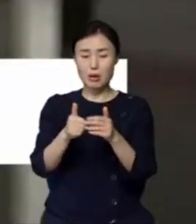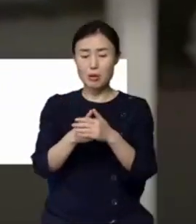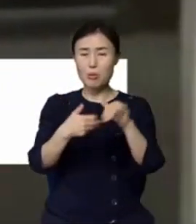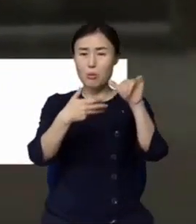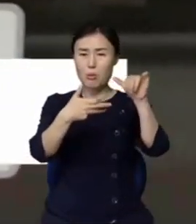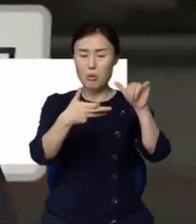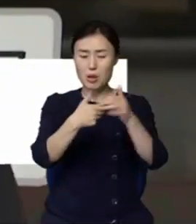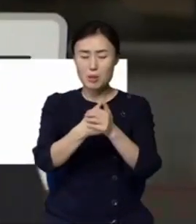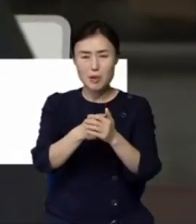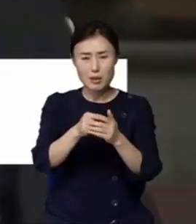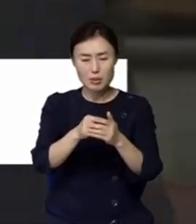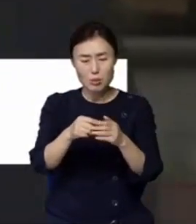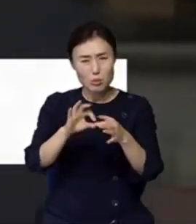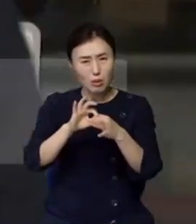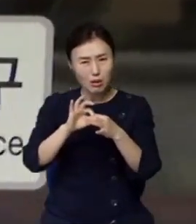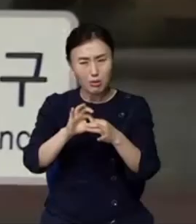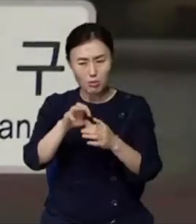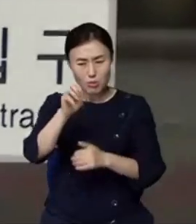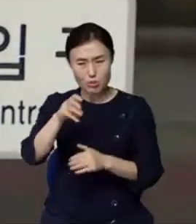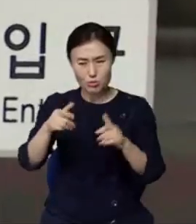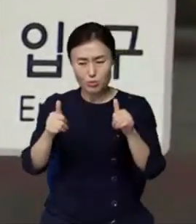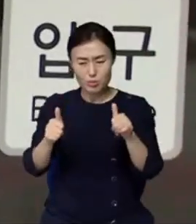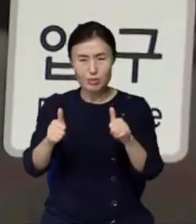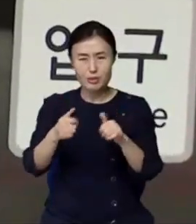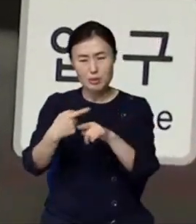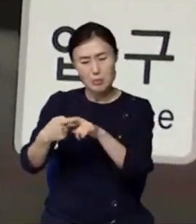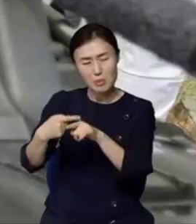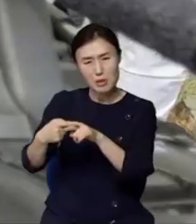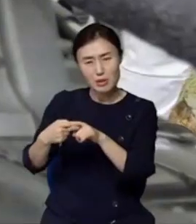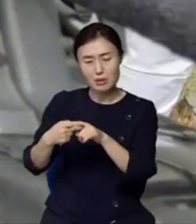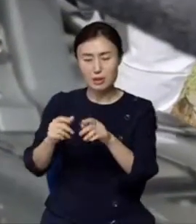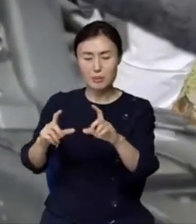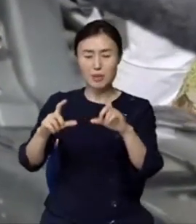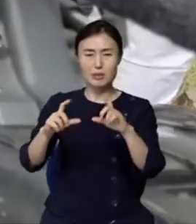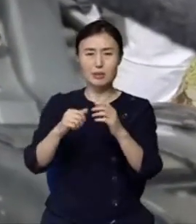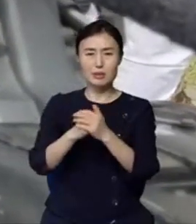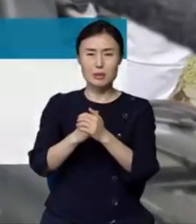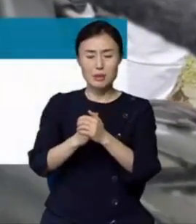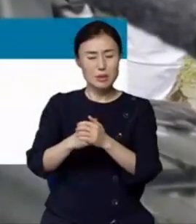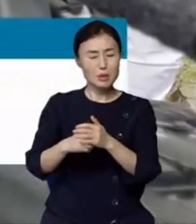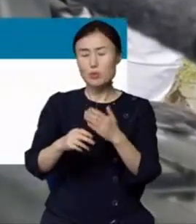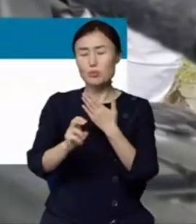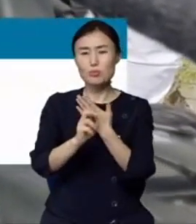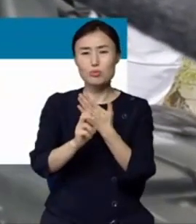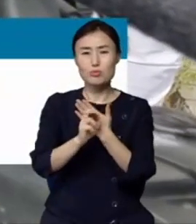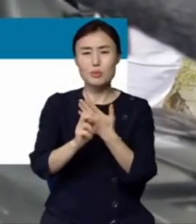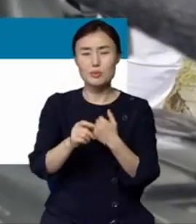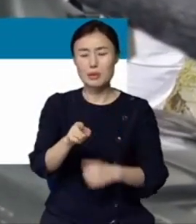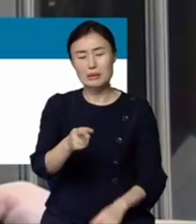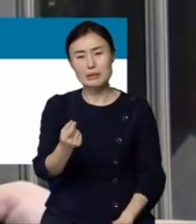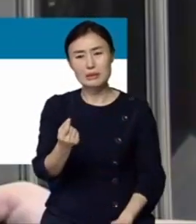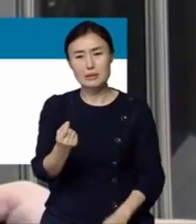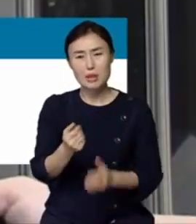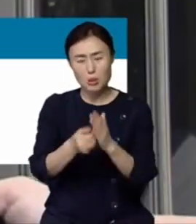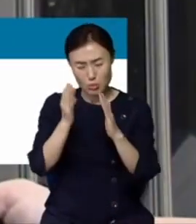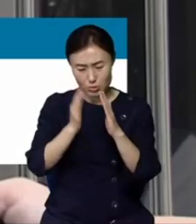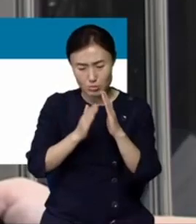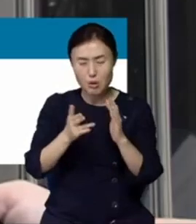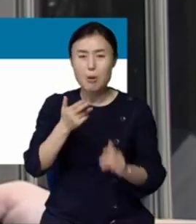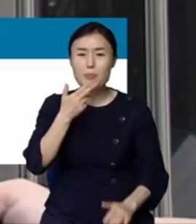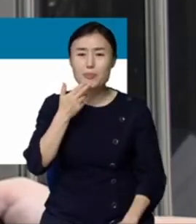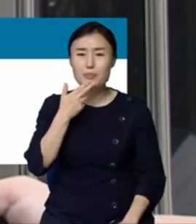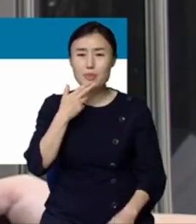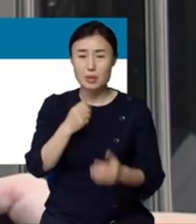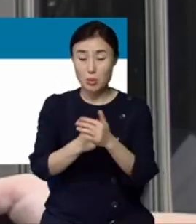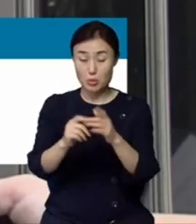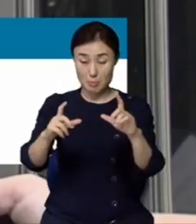것에 강한 불만을 나타냈습니다. 불공정한 재판이었습니다. 그래서 그 판결을